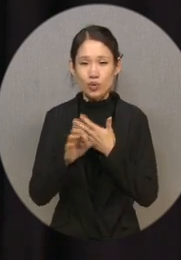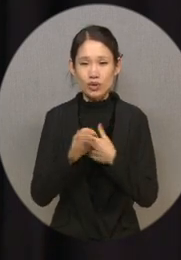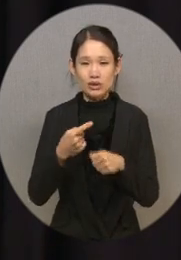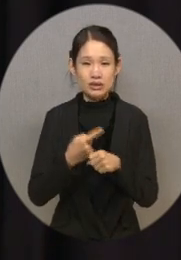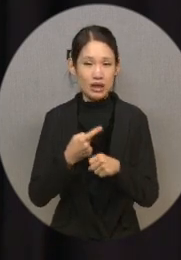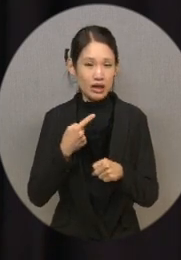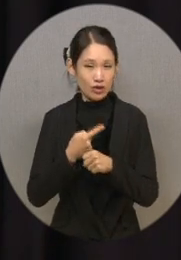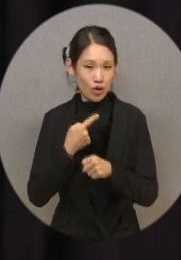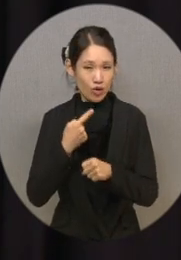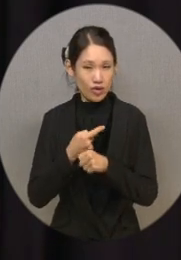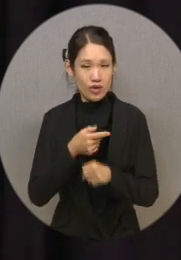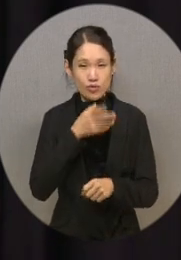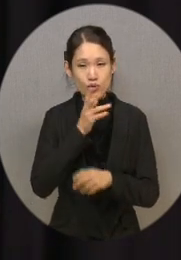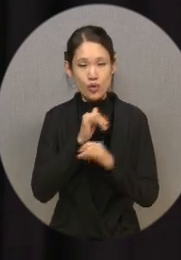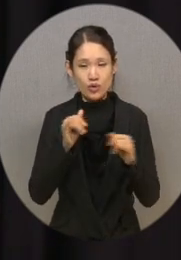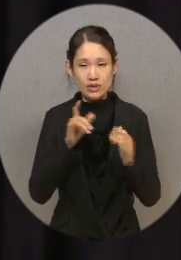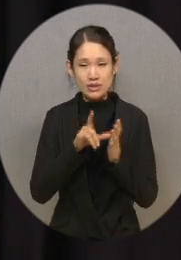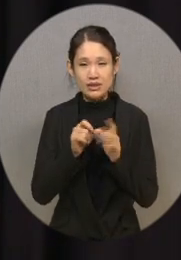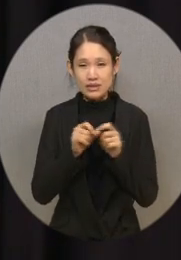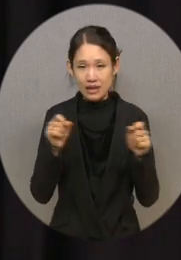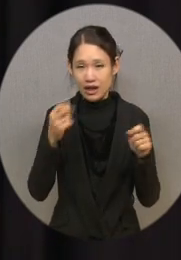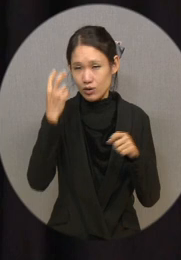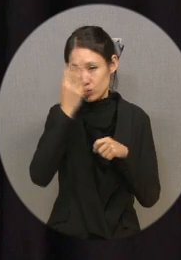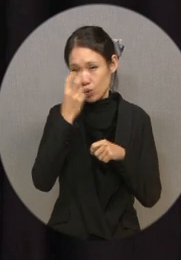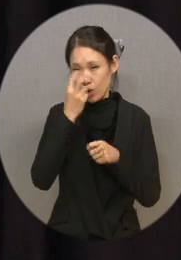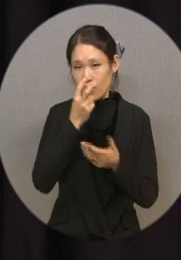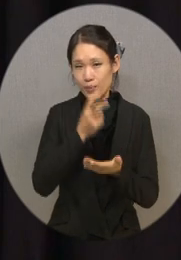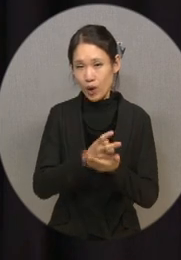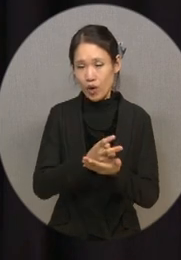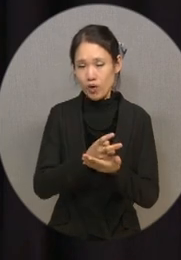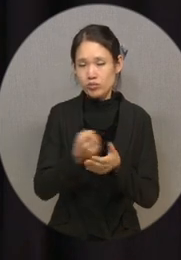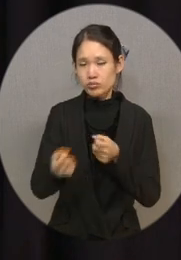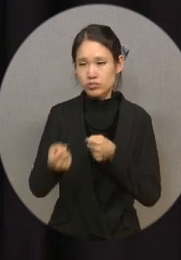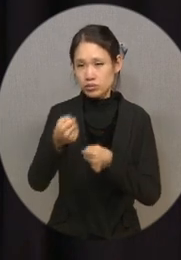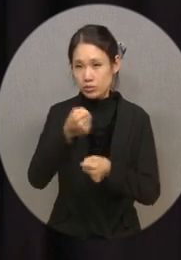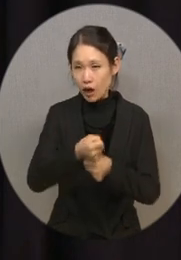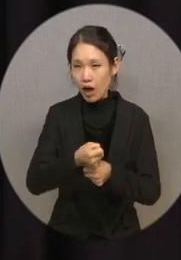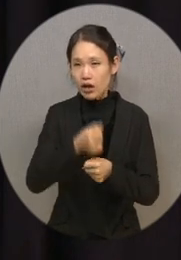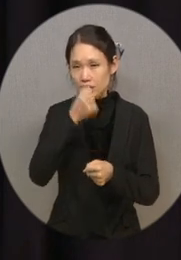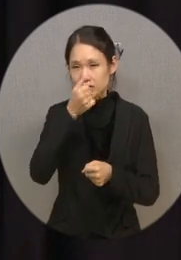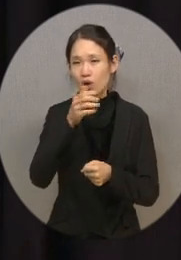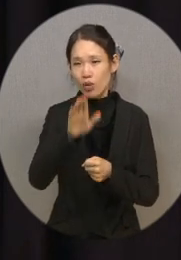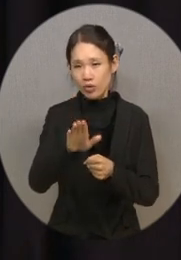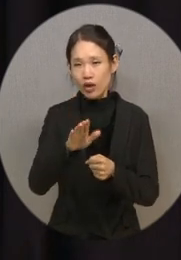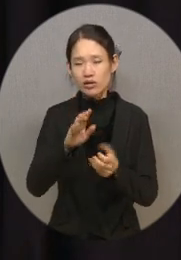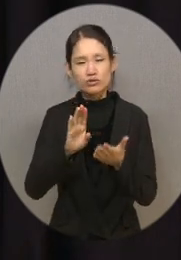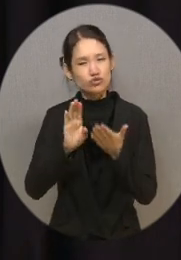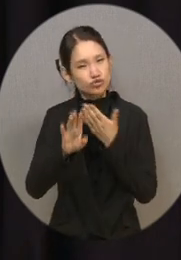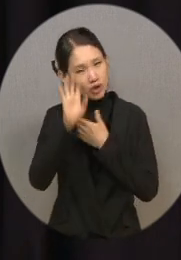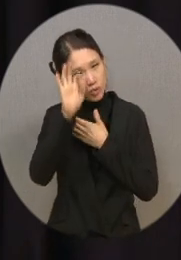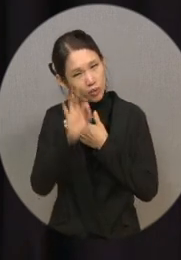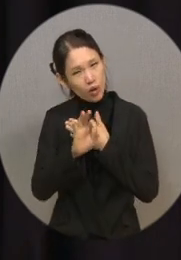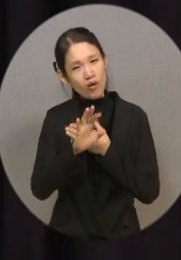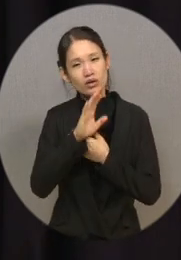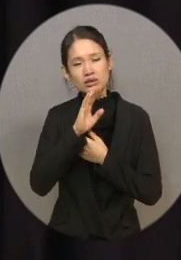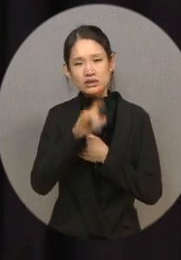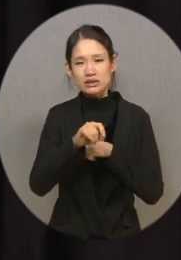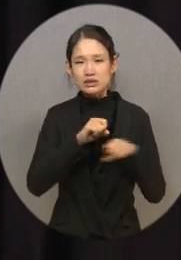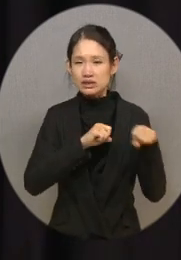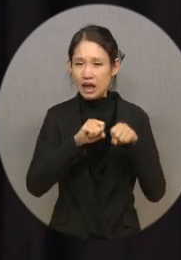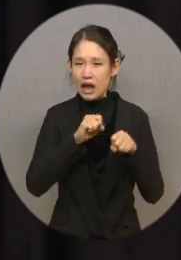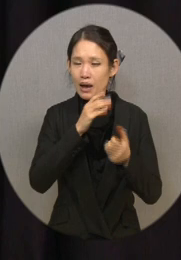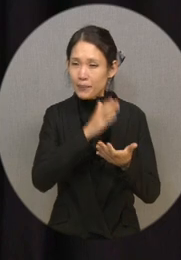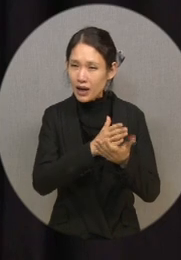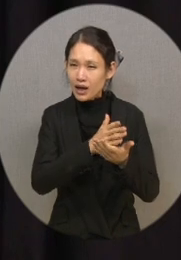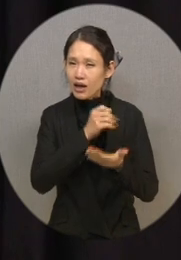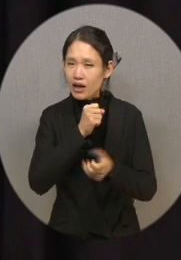전년도에 노인 장기 요양 보험 제도는 만들어졌지만 그 다음에 이제 이게 실시를 할 것인가 안 할 건가. 왜냐면